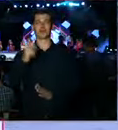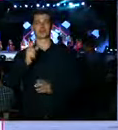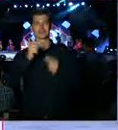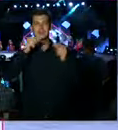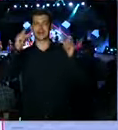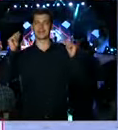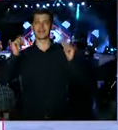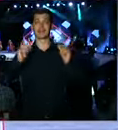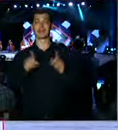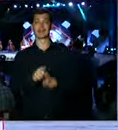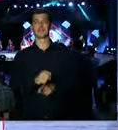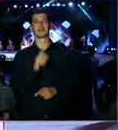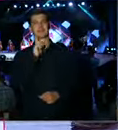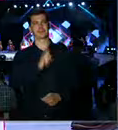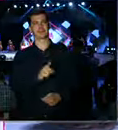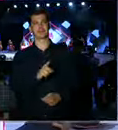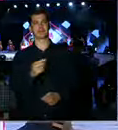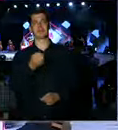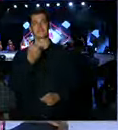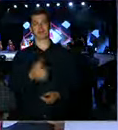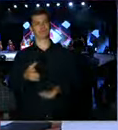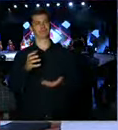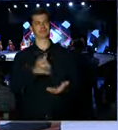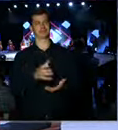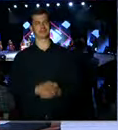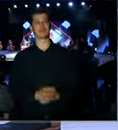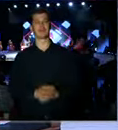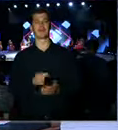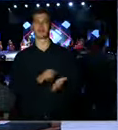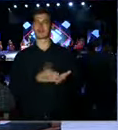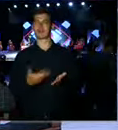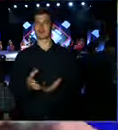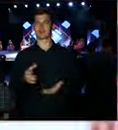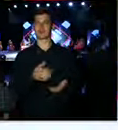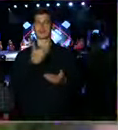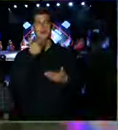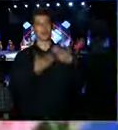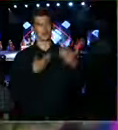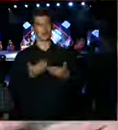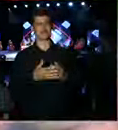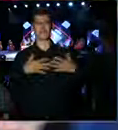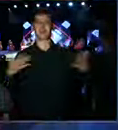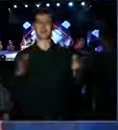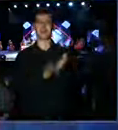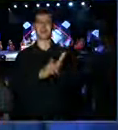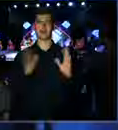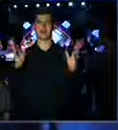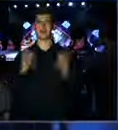i oczywiście z kwiatami w dłoni i z nagrodą. Gratulujemy serdecznie. Wielkie brawa, drodzy